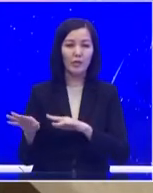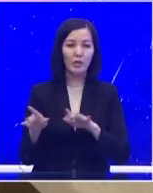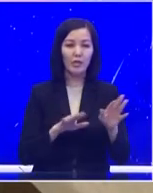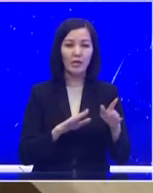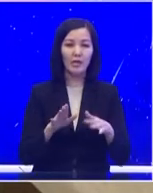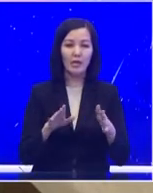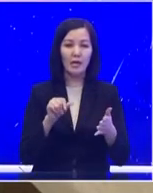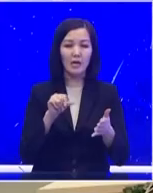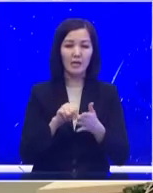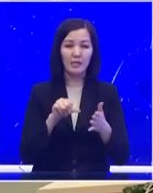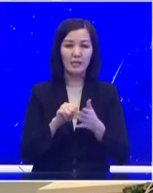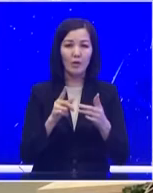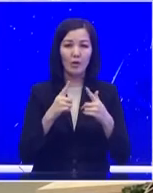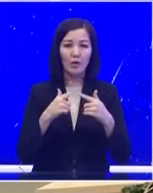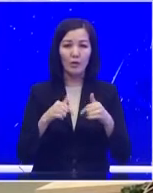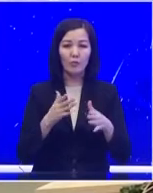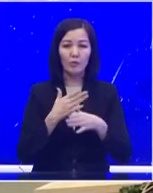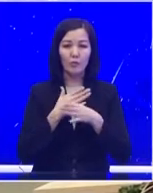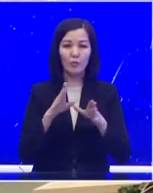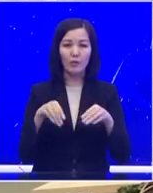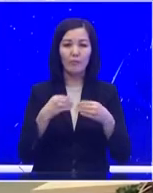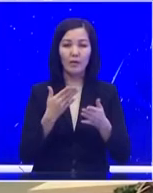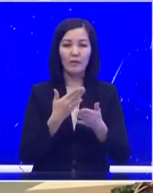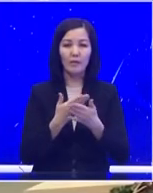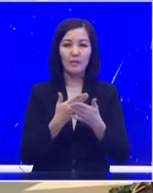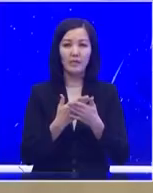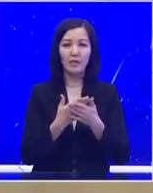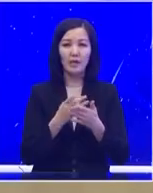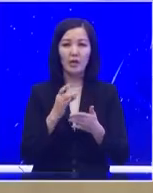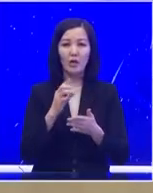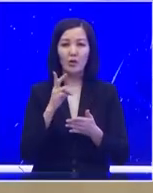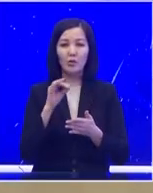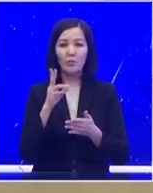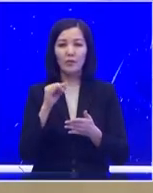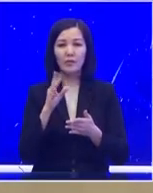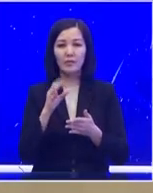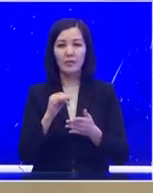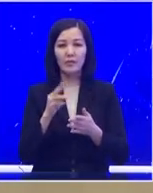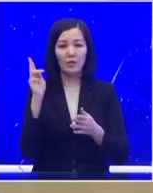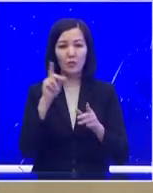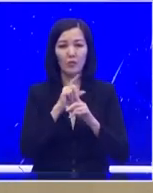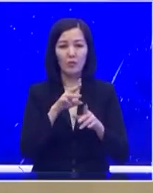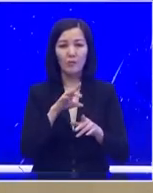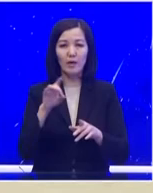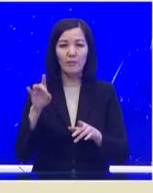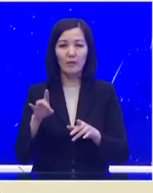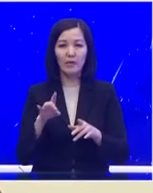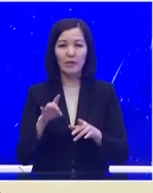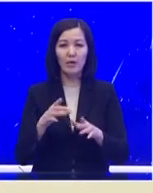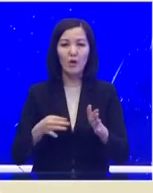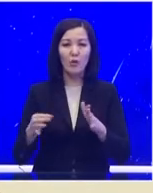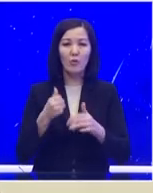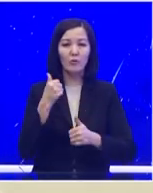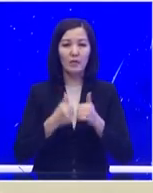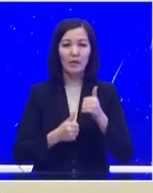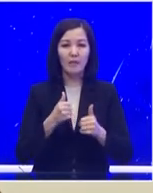қалмай, ұйымдастырушы ретінде де өз септігін тигізеді. Мәселен, RoboZ клубының волонтерлары оқу ордада мамыр айында өтетін облыстық